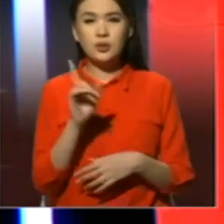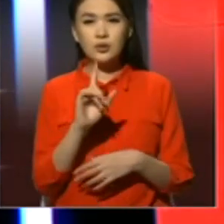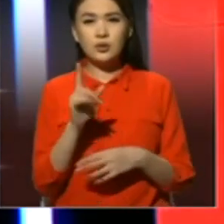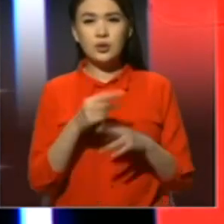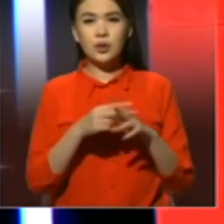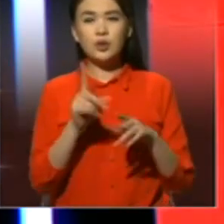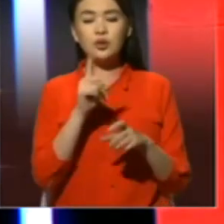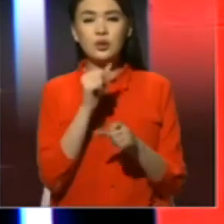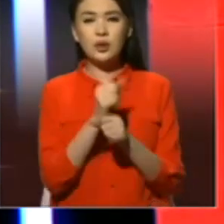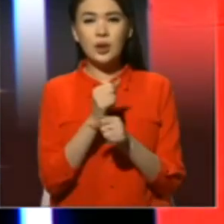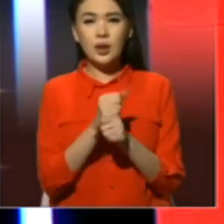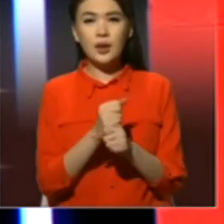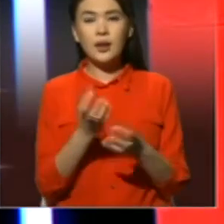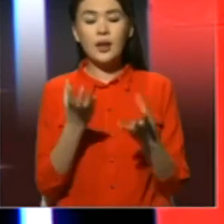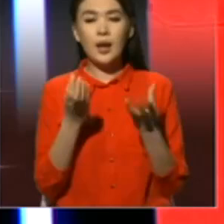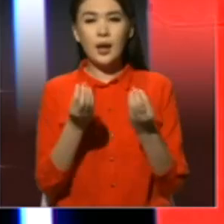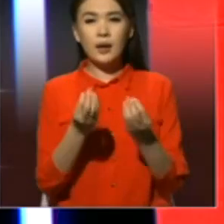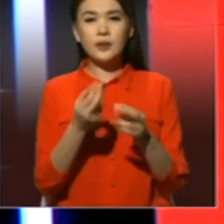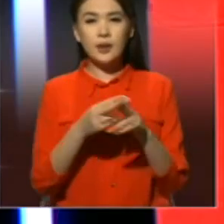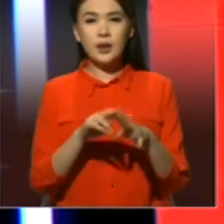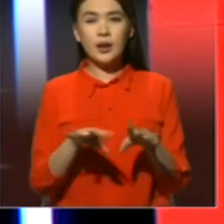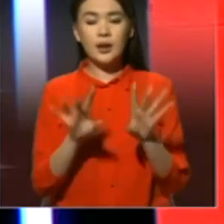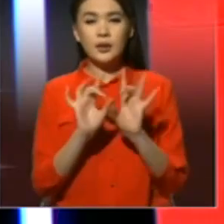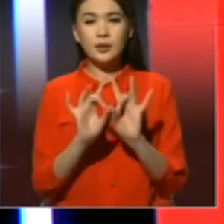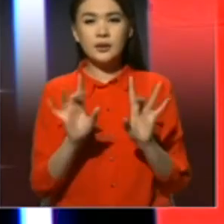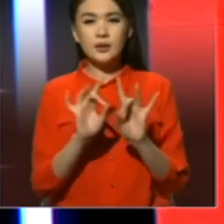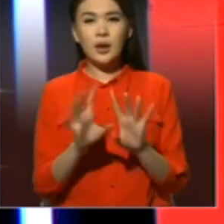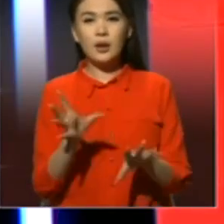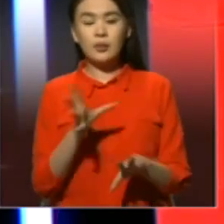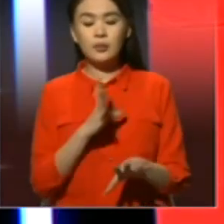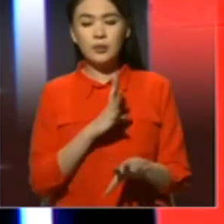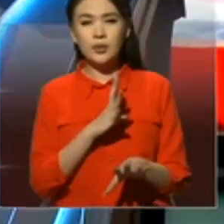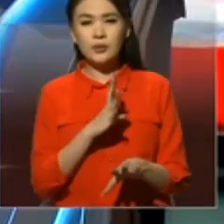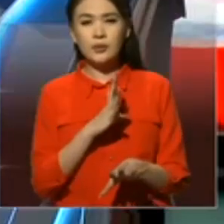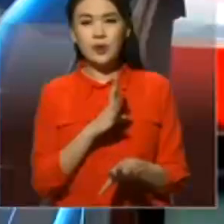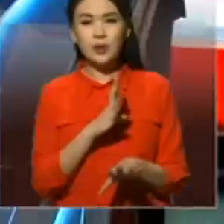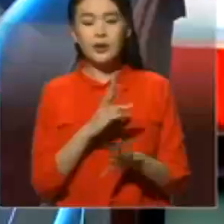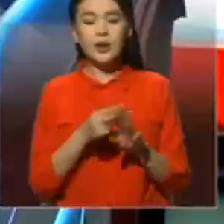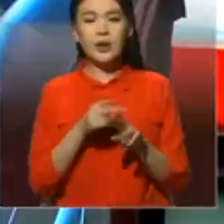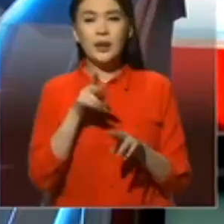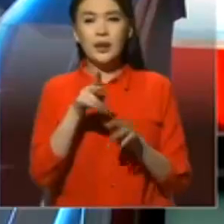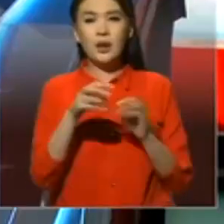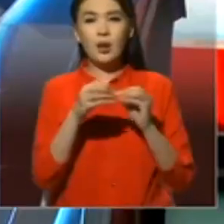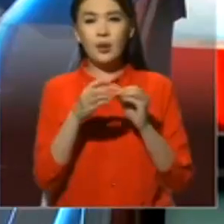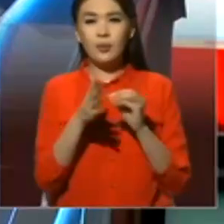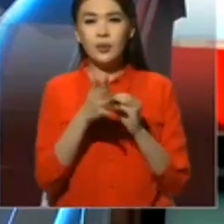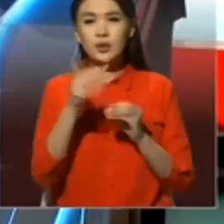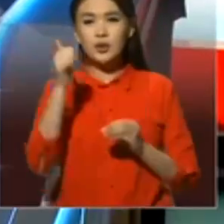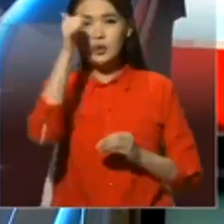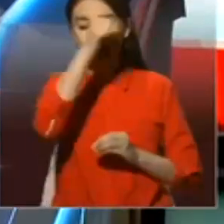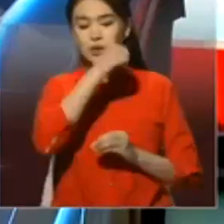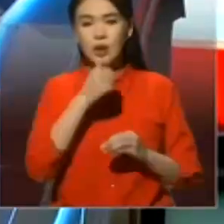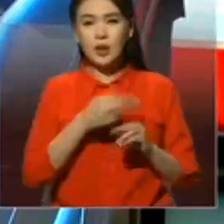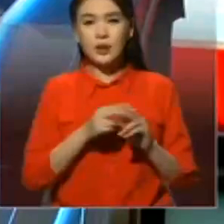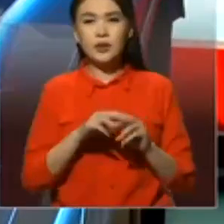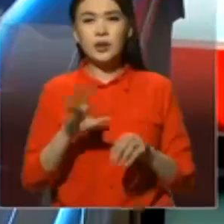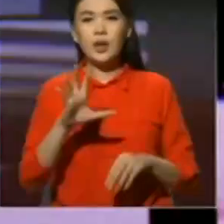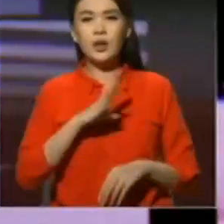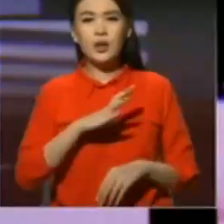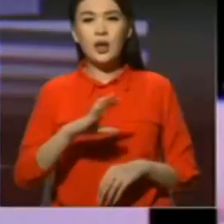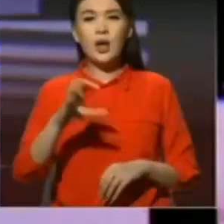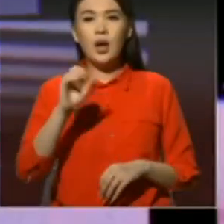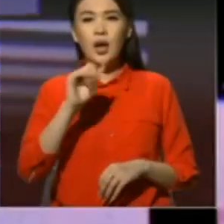Не істеді дегенде жаңағы тағы да ақпараттандыру мәселесіне келіп қалады осы жерде. 2015 жылы, иә, қателеспесем, сіз Сауд Арабиясында